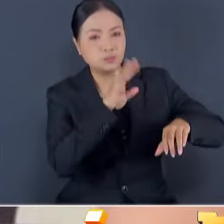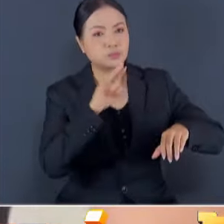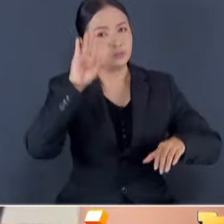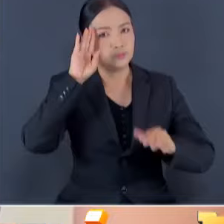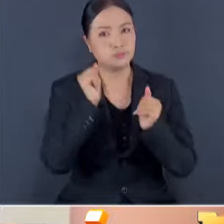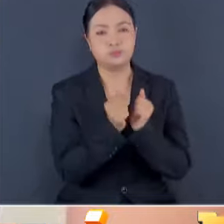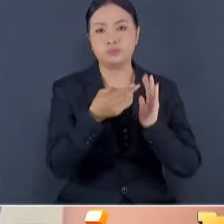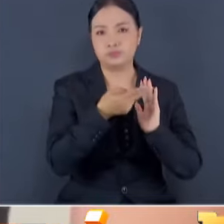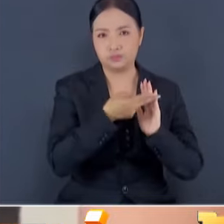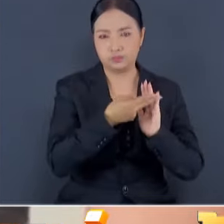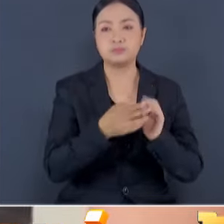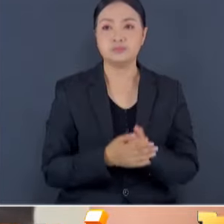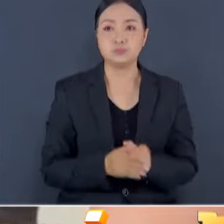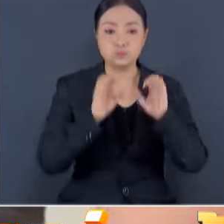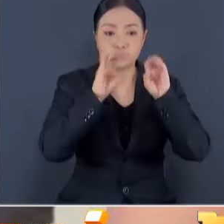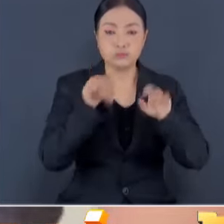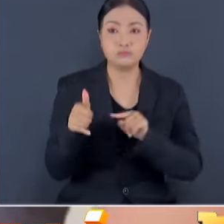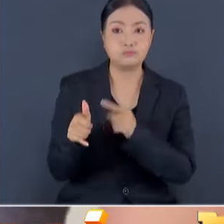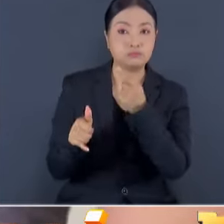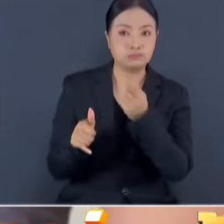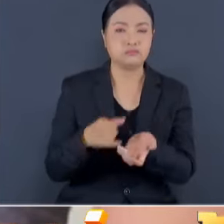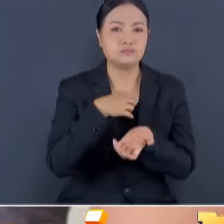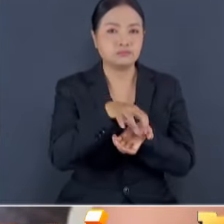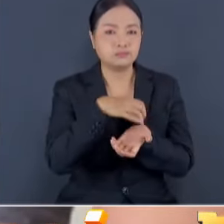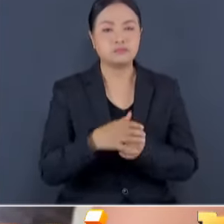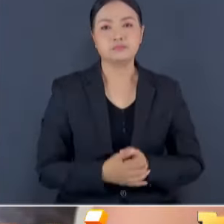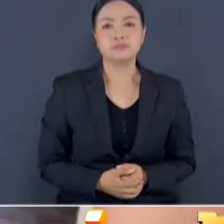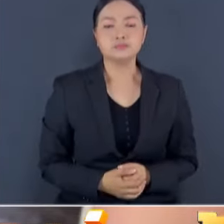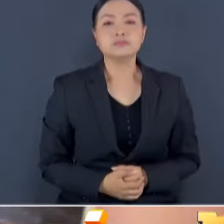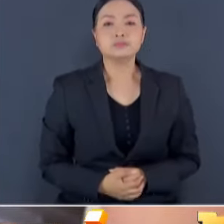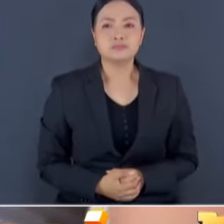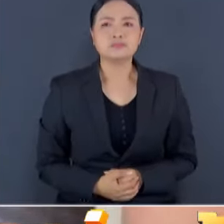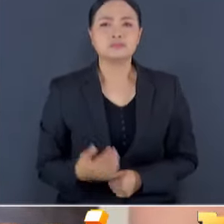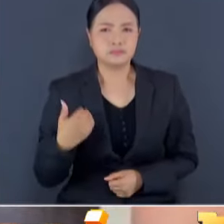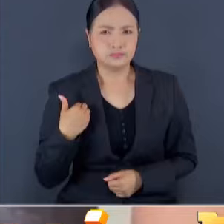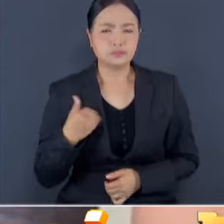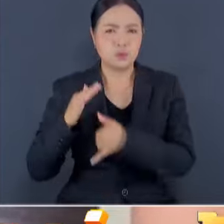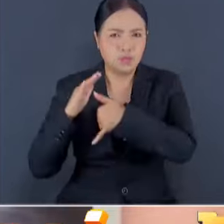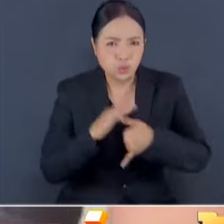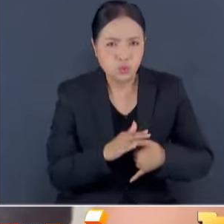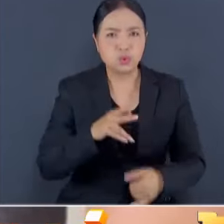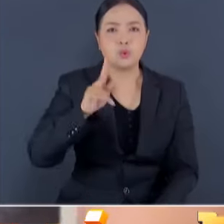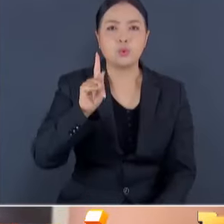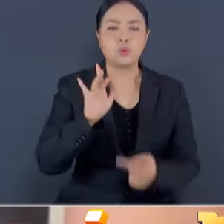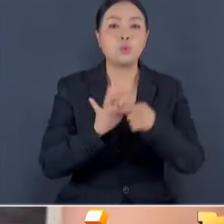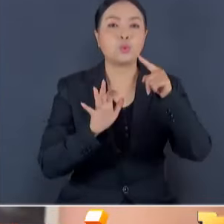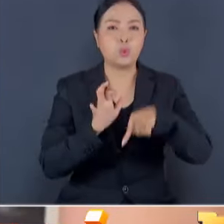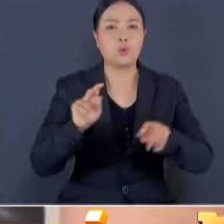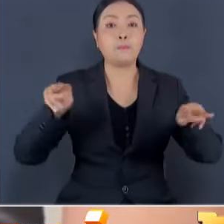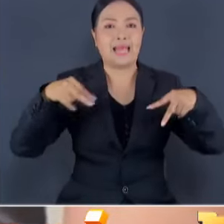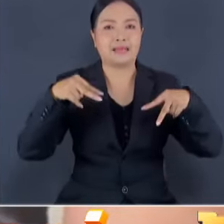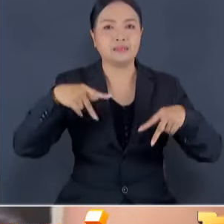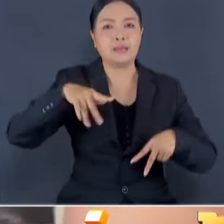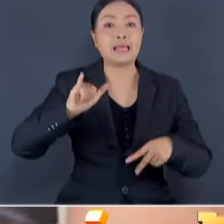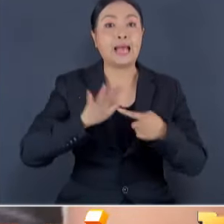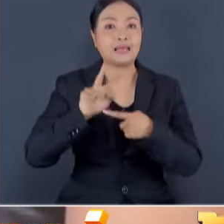หนองคายด้วยโดยครูรายนี้ฮะให้ข้อมูลกับทีมข่าวบอกว่ามันมีการข่มขู่พยานเธอก็เกรงว่าจะไม่รับความปลอด